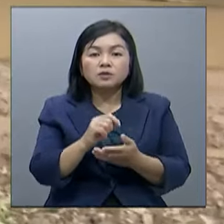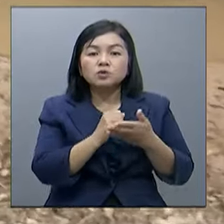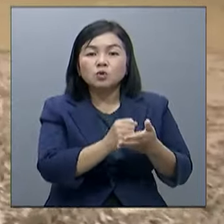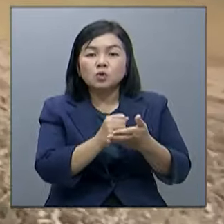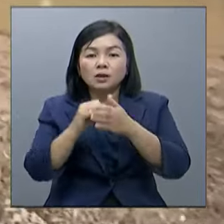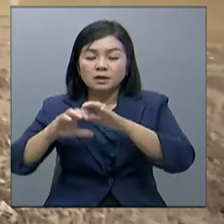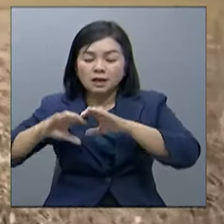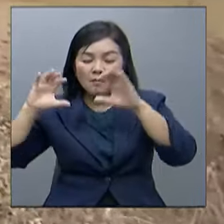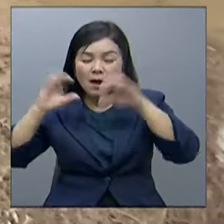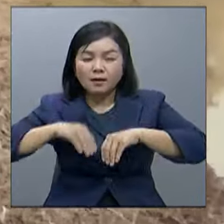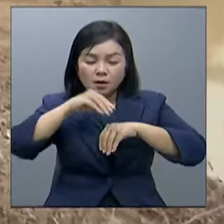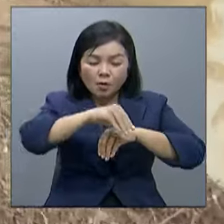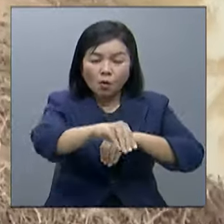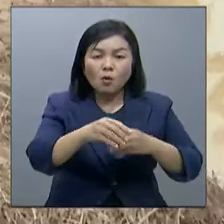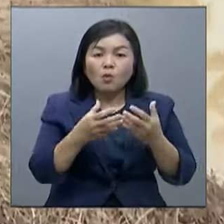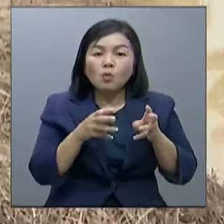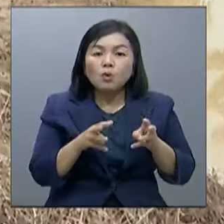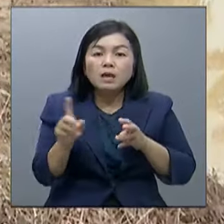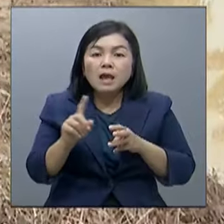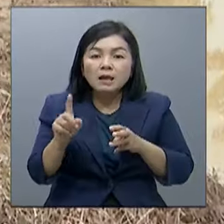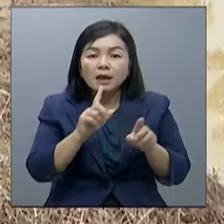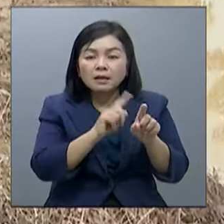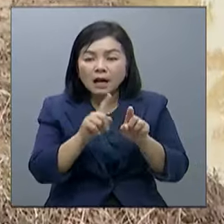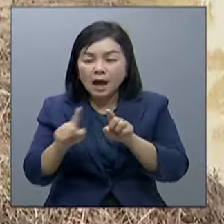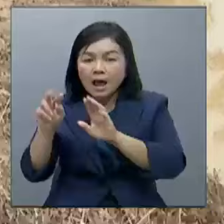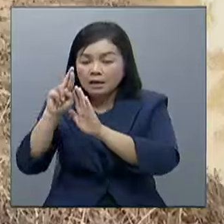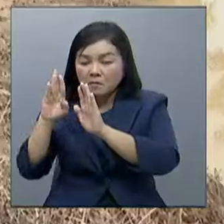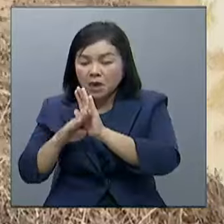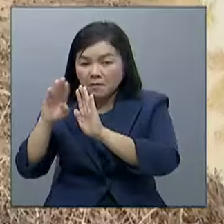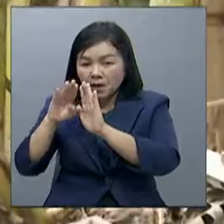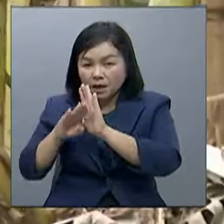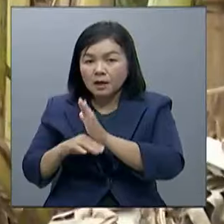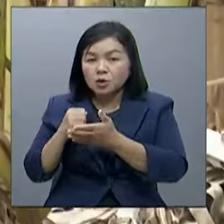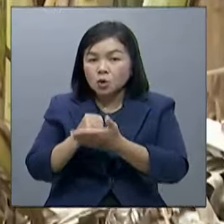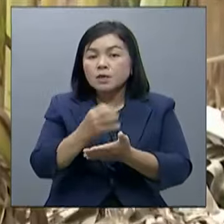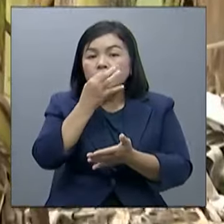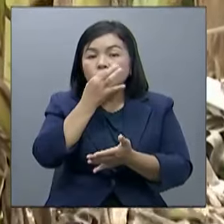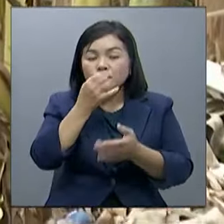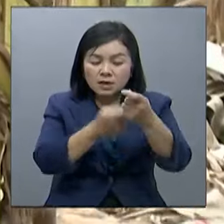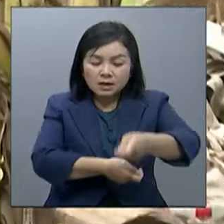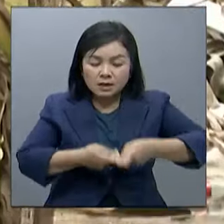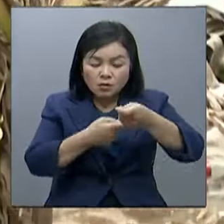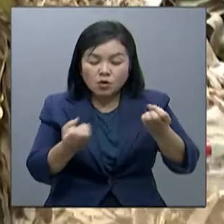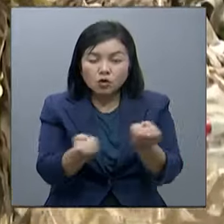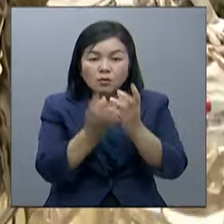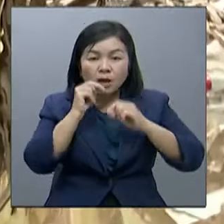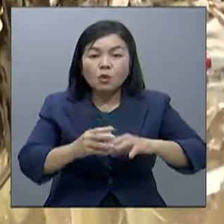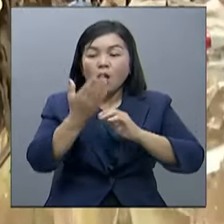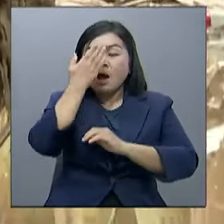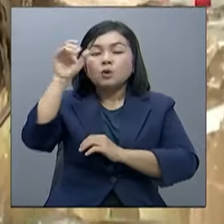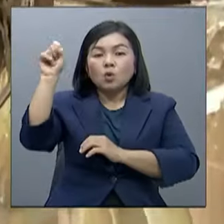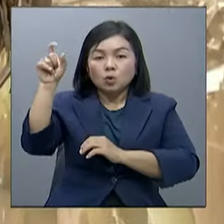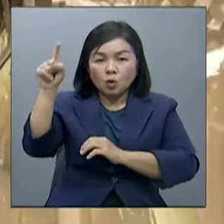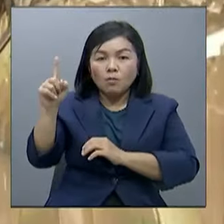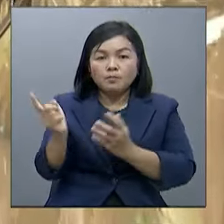รัฐครับหลักเกณฑ์วิธีปฏิบัติปลีกย่อยเกี่ยวกับการช่วยเหลือด้านเกษตรกรผู้ประสบภัยพิบัติกรณีฉุกเฉินนะครับได้